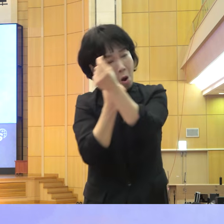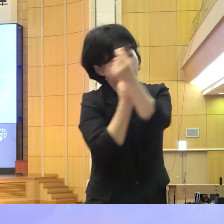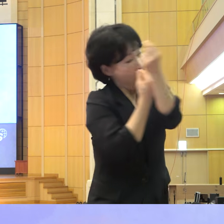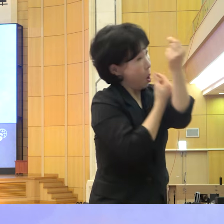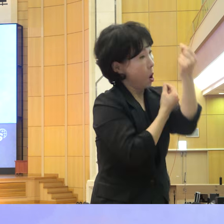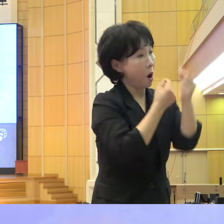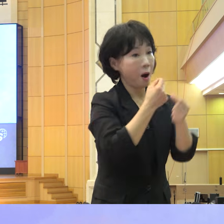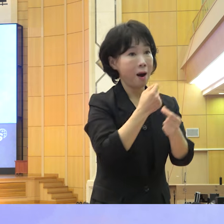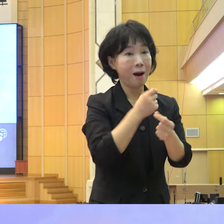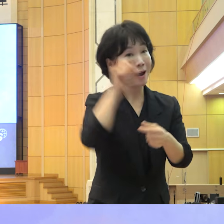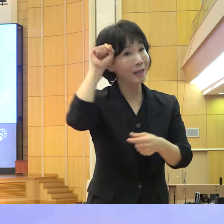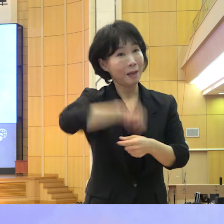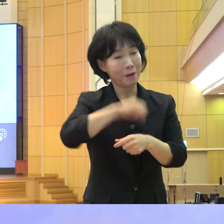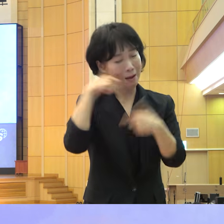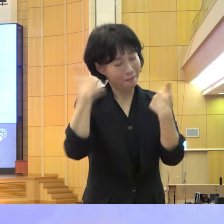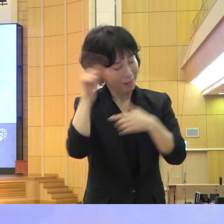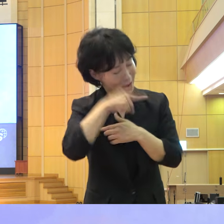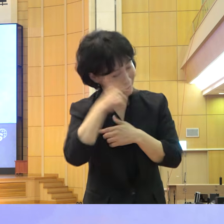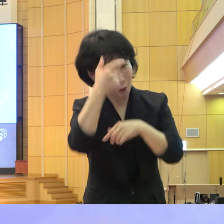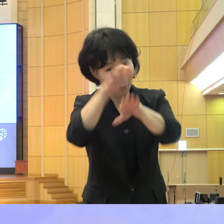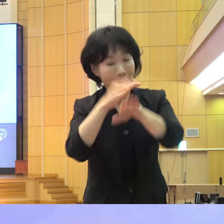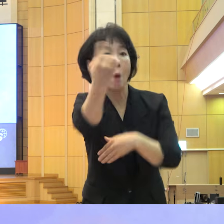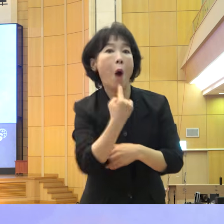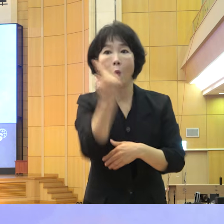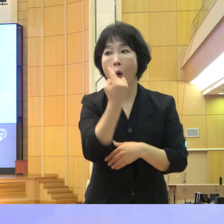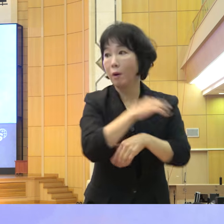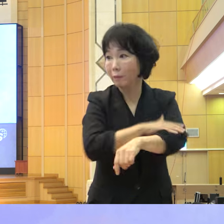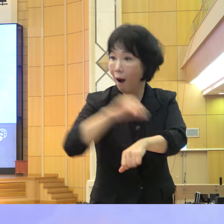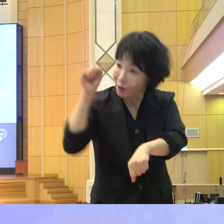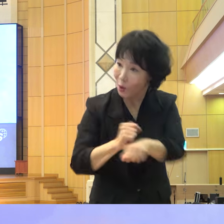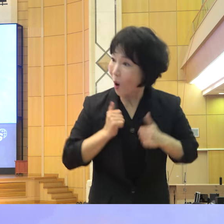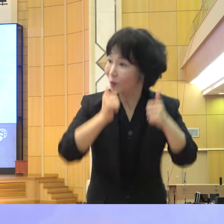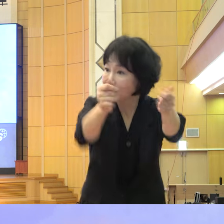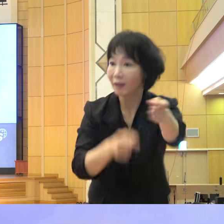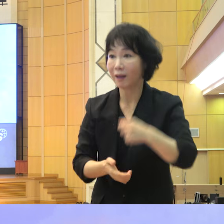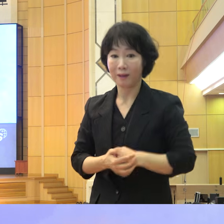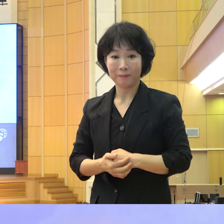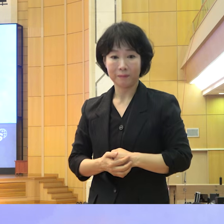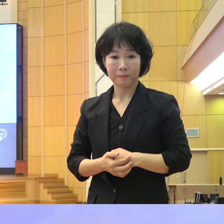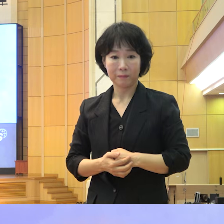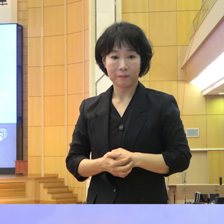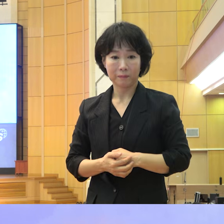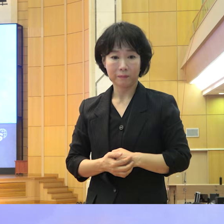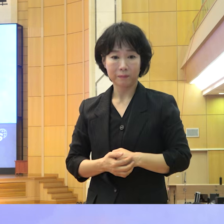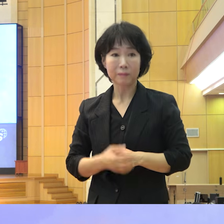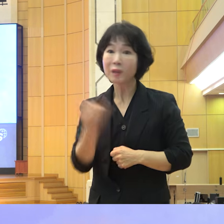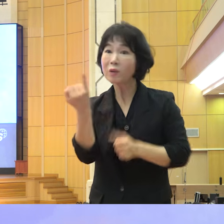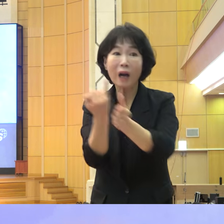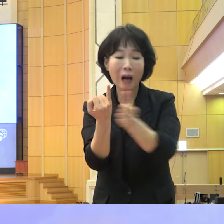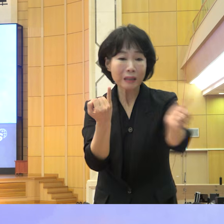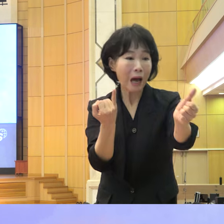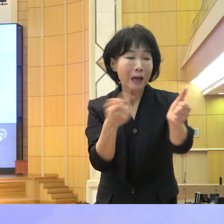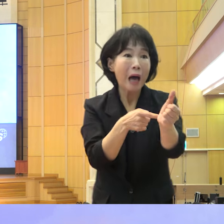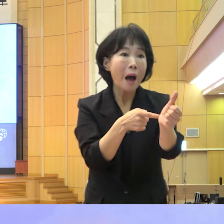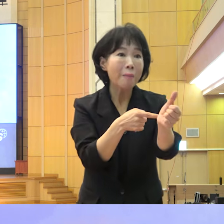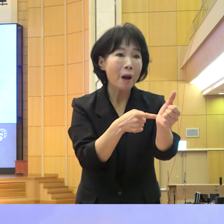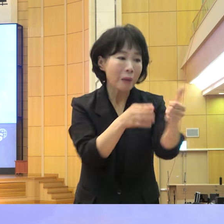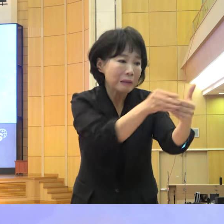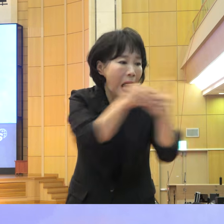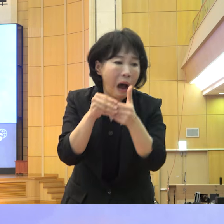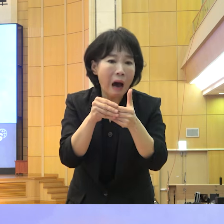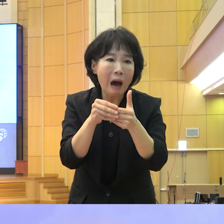나오고 그 새벽부터 나오기 시작하는데 그 남편을 데리고 나오니까 그냥 어떻게 데리고 나와.